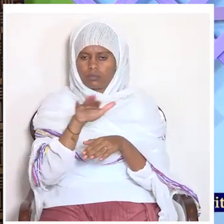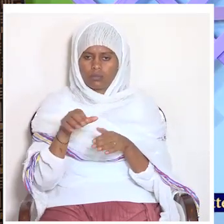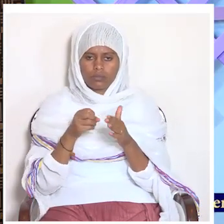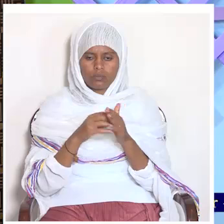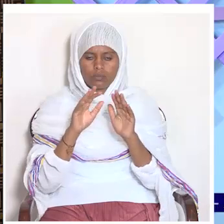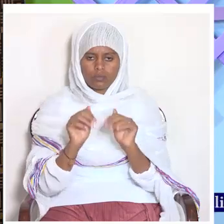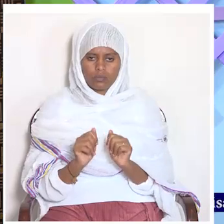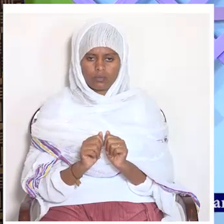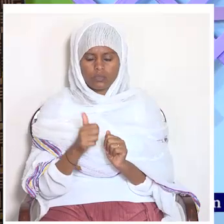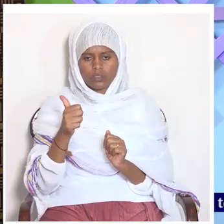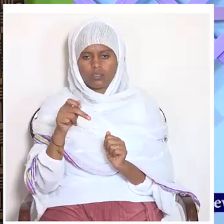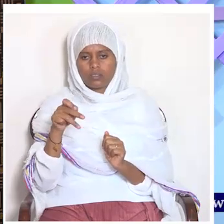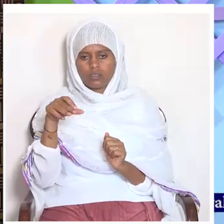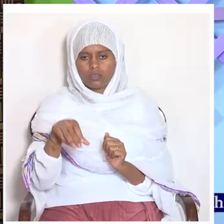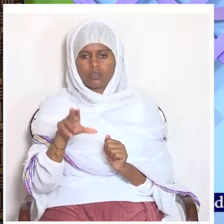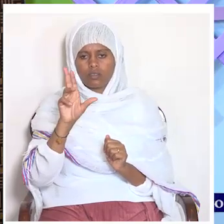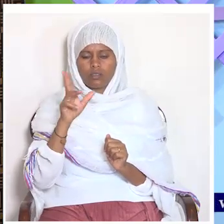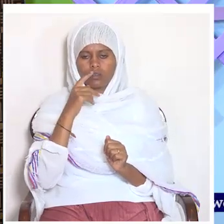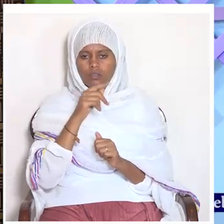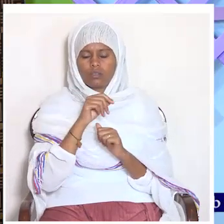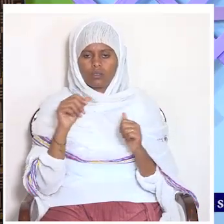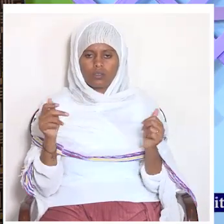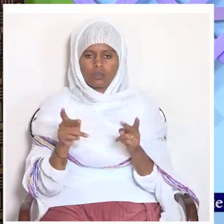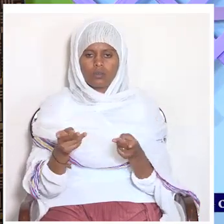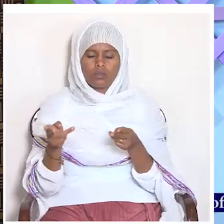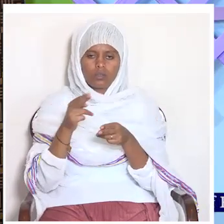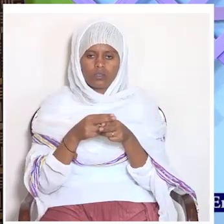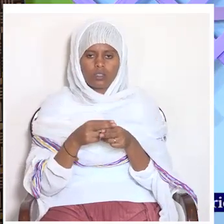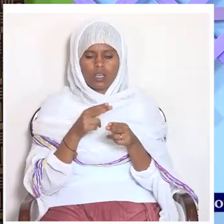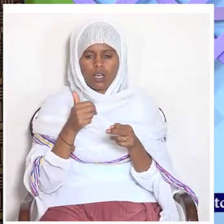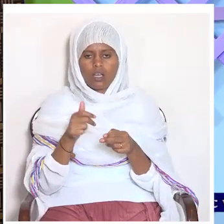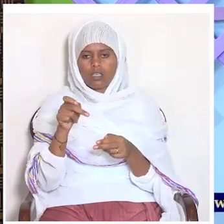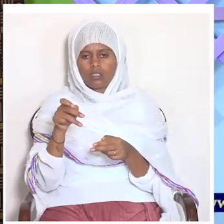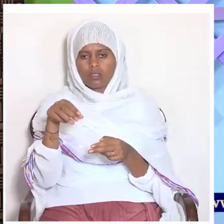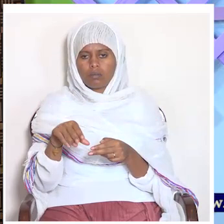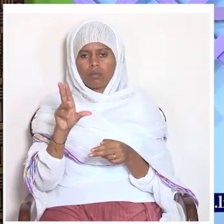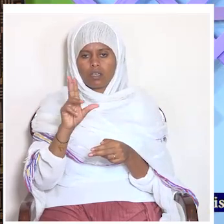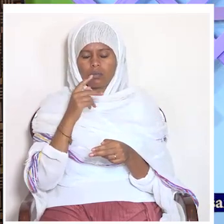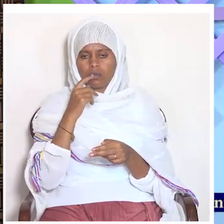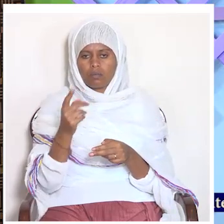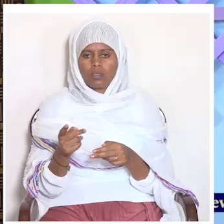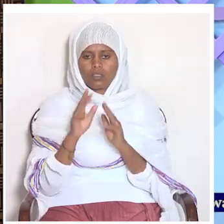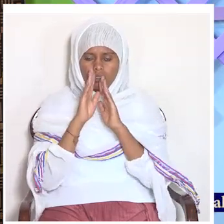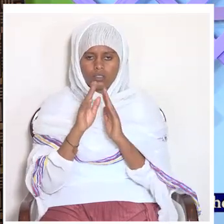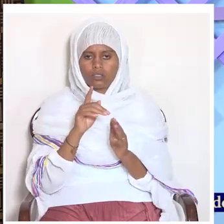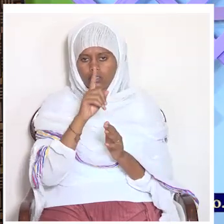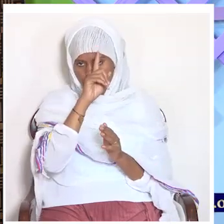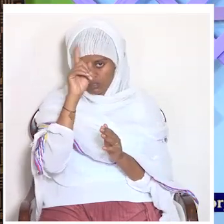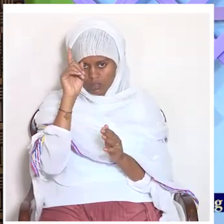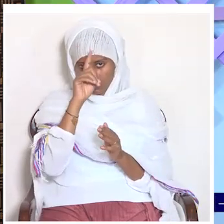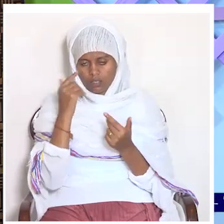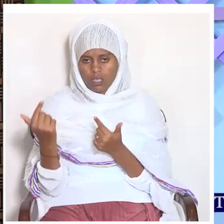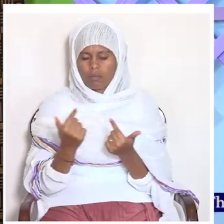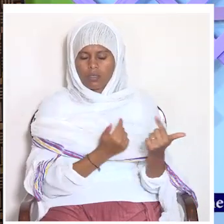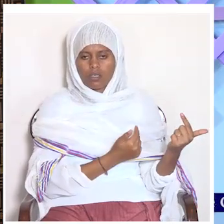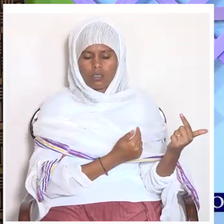ኩሉ ስለ ዝኾኑ ኣድባር ኢሉ ጠቐሶም። ከምኡ ድማ ተወሳኺ ኣድባር መበሊኡ ንቅድስቲ